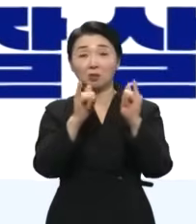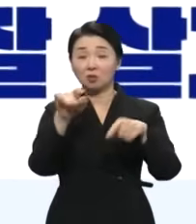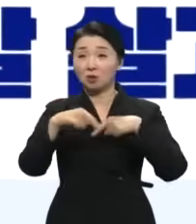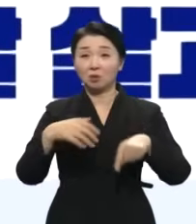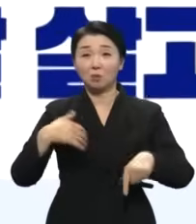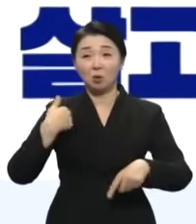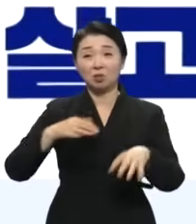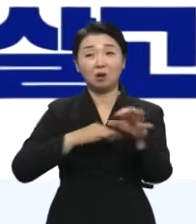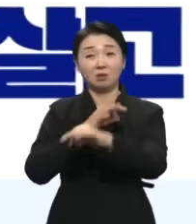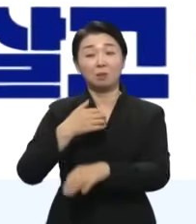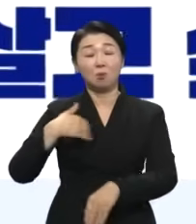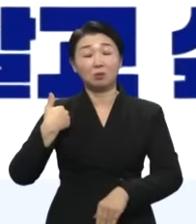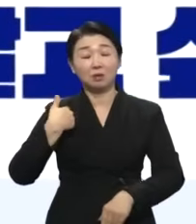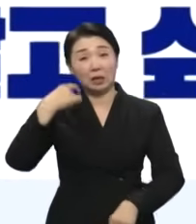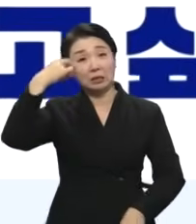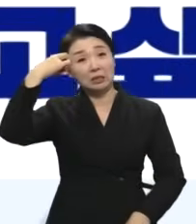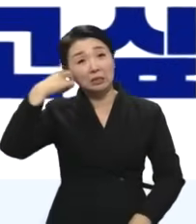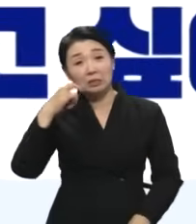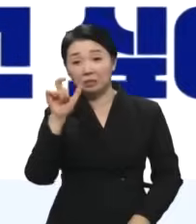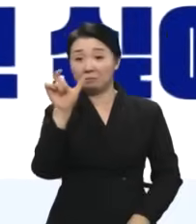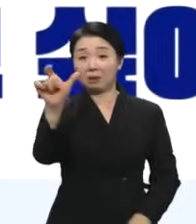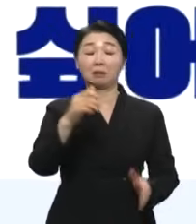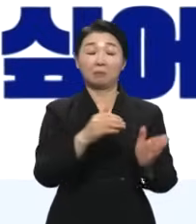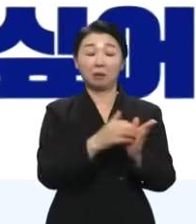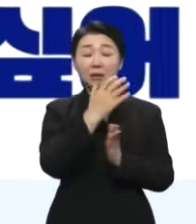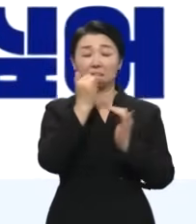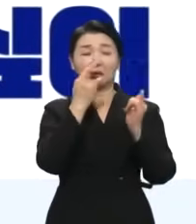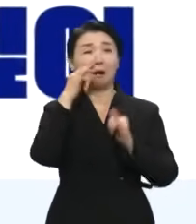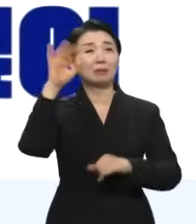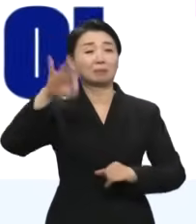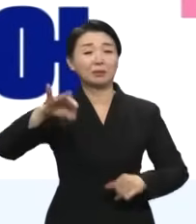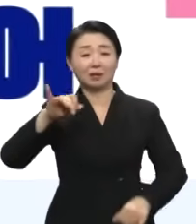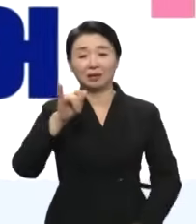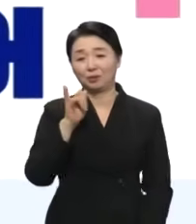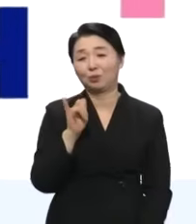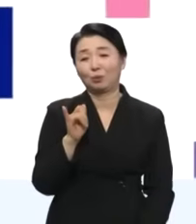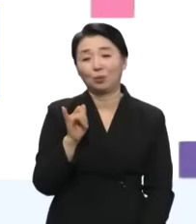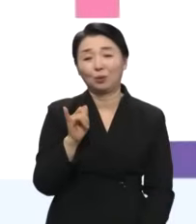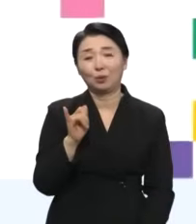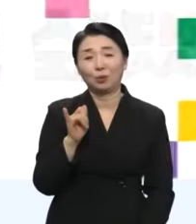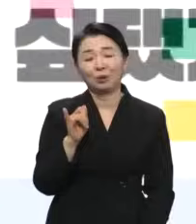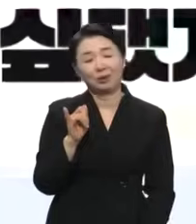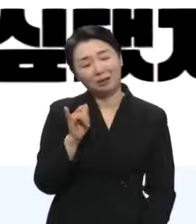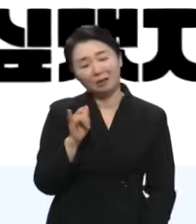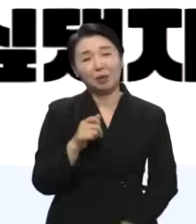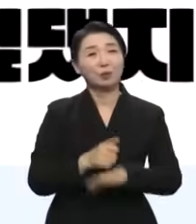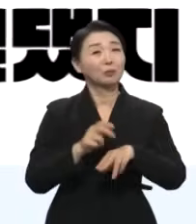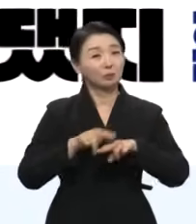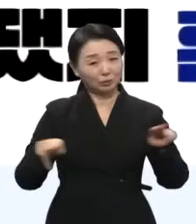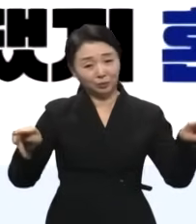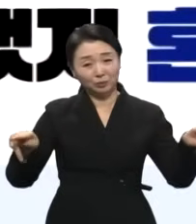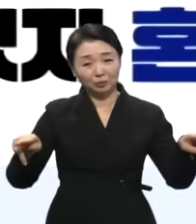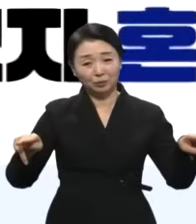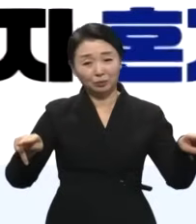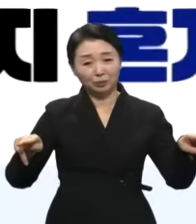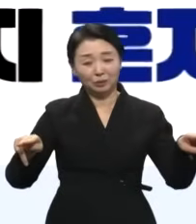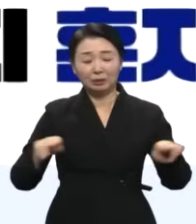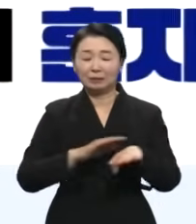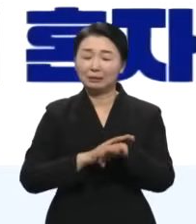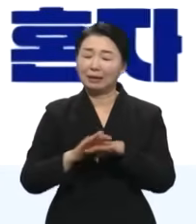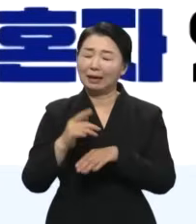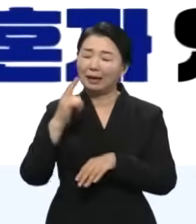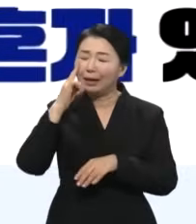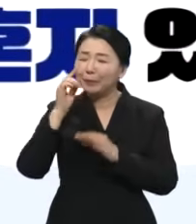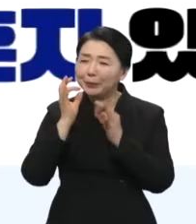모른다 이런 뉘앙스를 담아서 또 이번엔 또 청년 비한 논란이 좀 붉어지면서이 철회를 하는 일이 있었거든요 잘해 보려다가 한